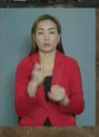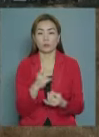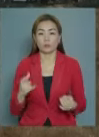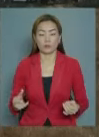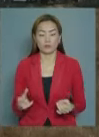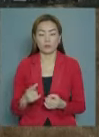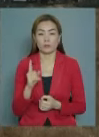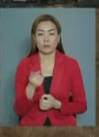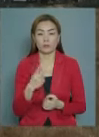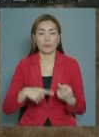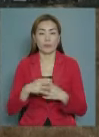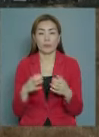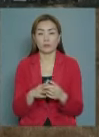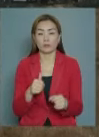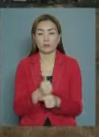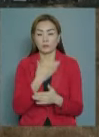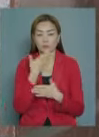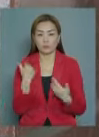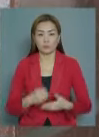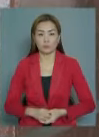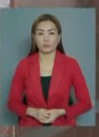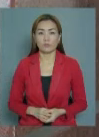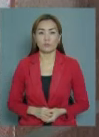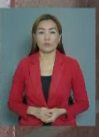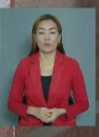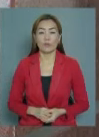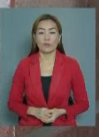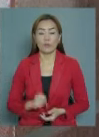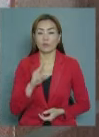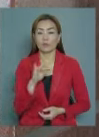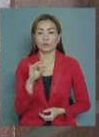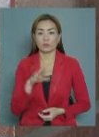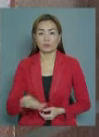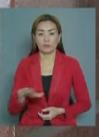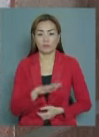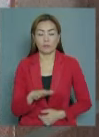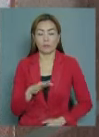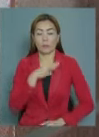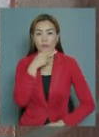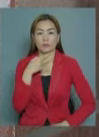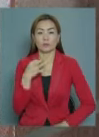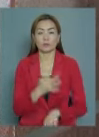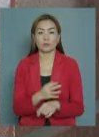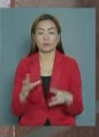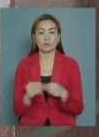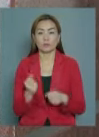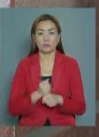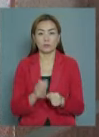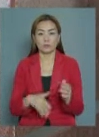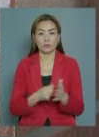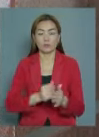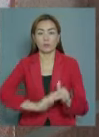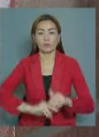танытып отырған бірде бір компания жоқ. Облыс әкімдігі мен қалалық инвест акционерлік қоғаммен бірлесіп